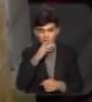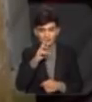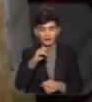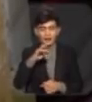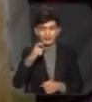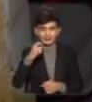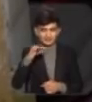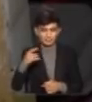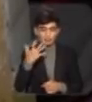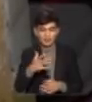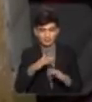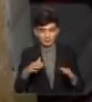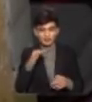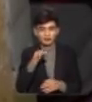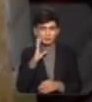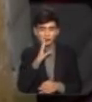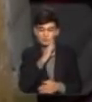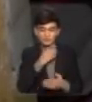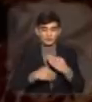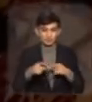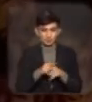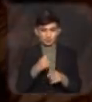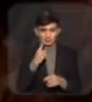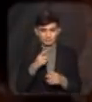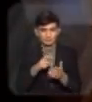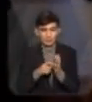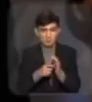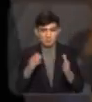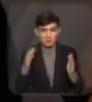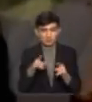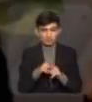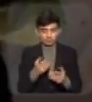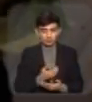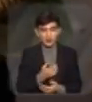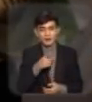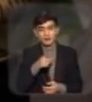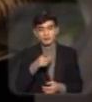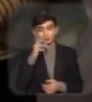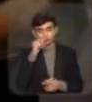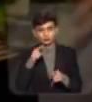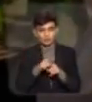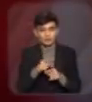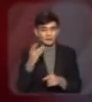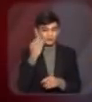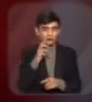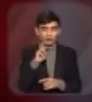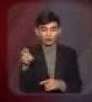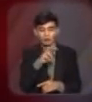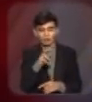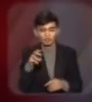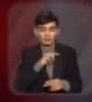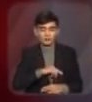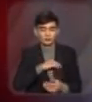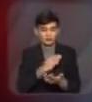Калиева 5 баласымен мүгедек анасымен қуықтай бөлмені пана етіп өмір сүруде. Жолдасы балашаға қаммен әр жерде жалданып жұмыс